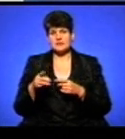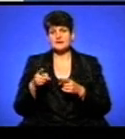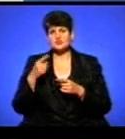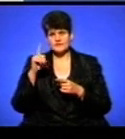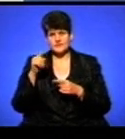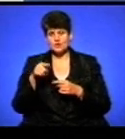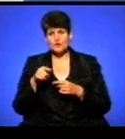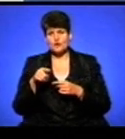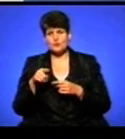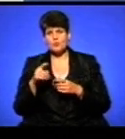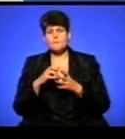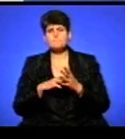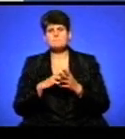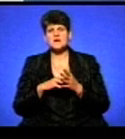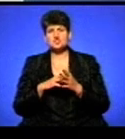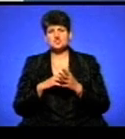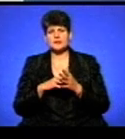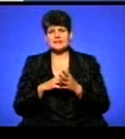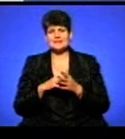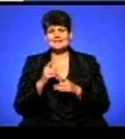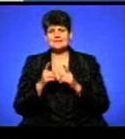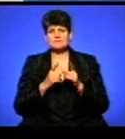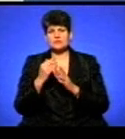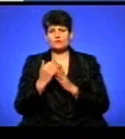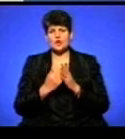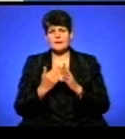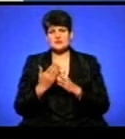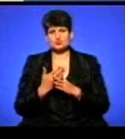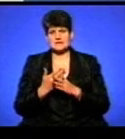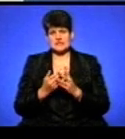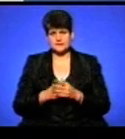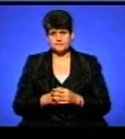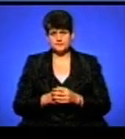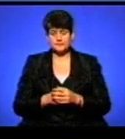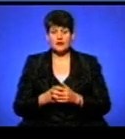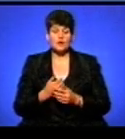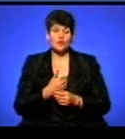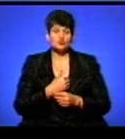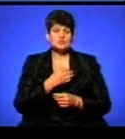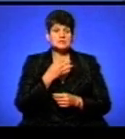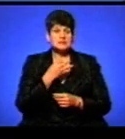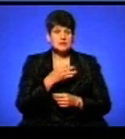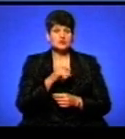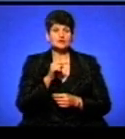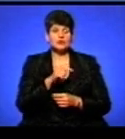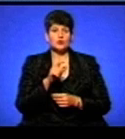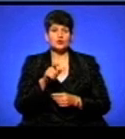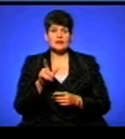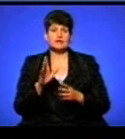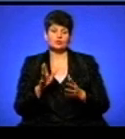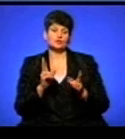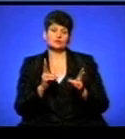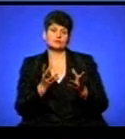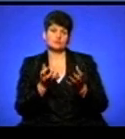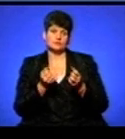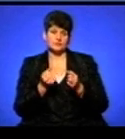відомо причини змін до програми субсидій? Я хочу сказати, що для тих людей, які будуть отримувати